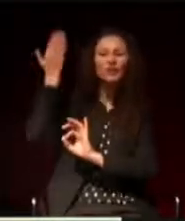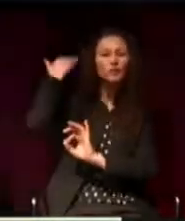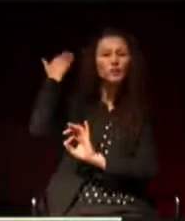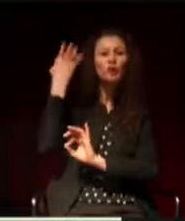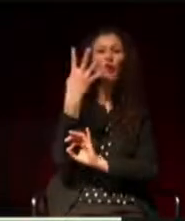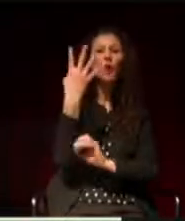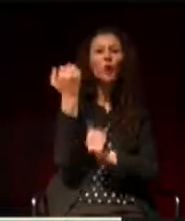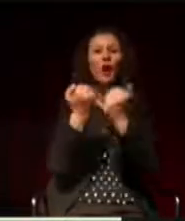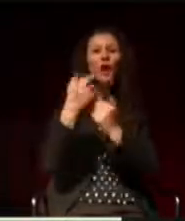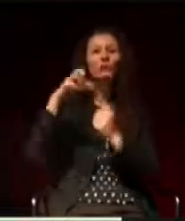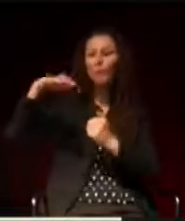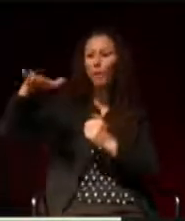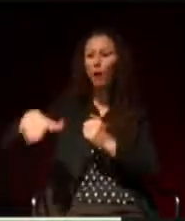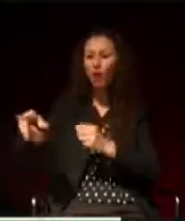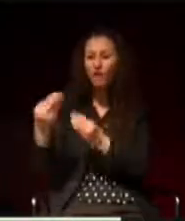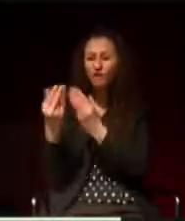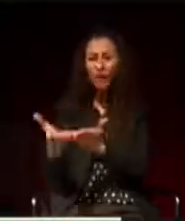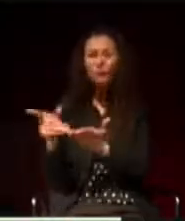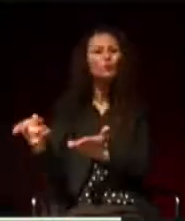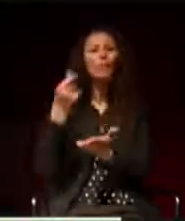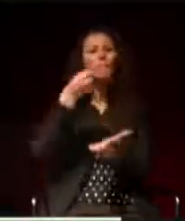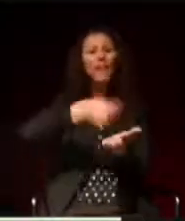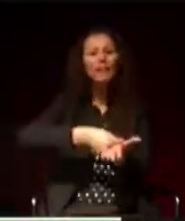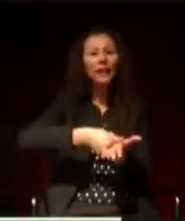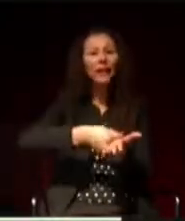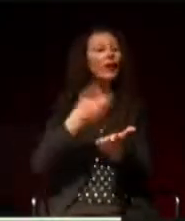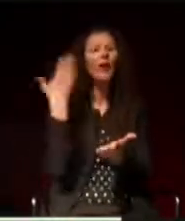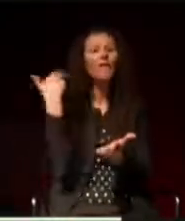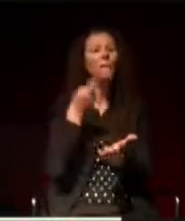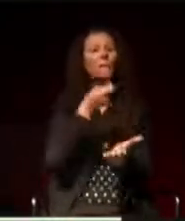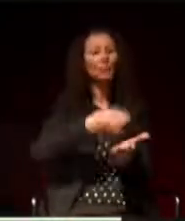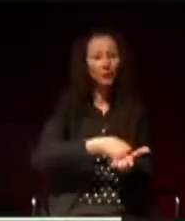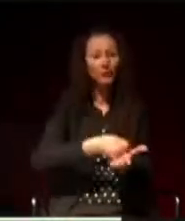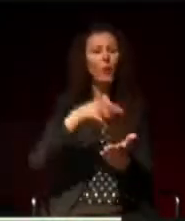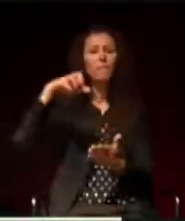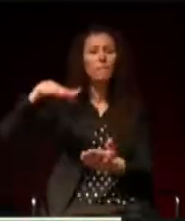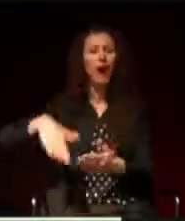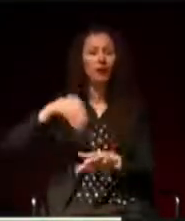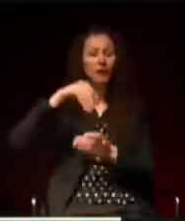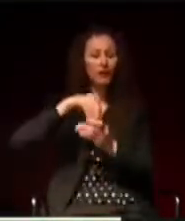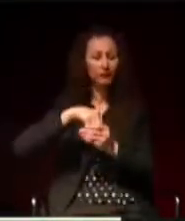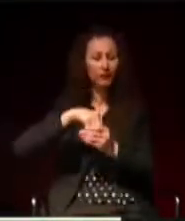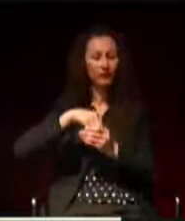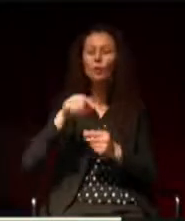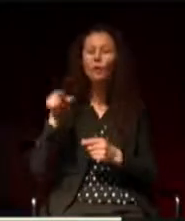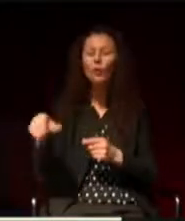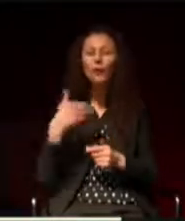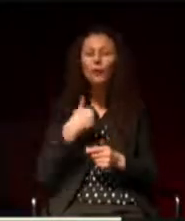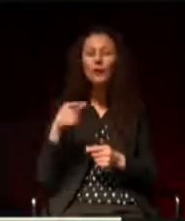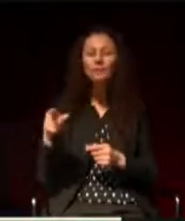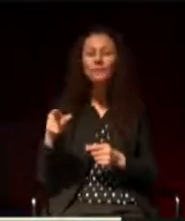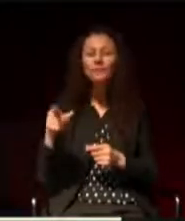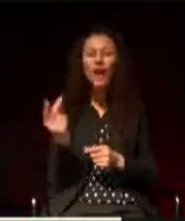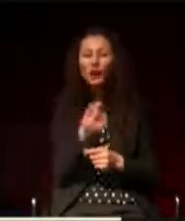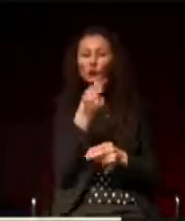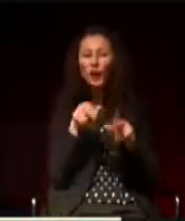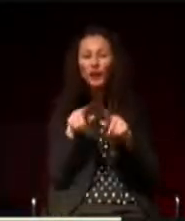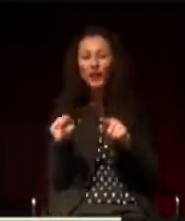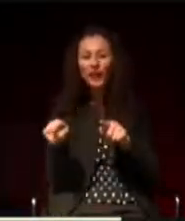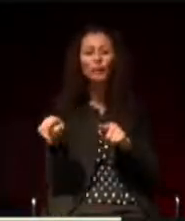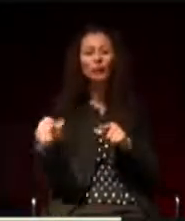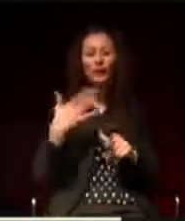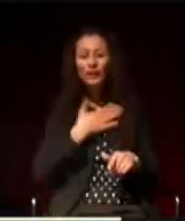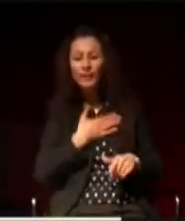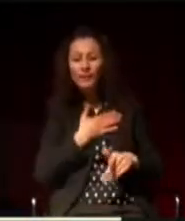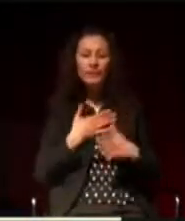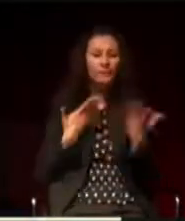sanırım 4 araca bir otopark veriliyordu. Ve bunun bedeli parası ödeniyordu otopark yapmak için. Biz bunu burada atlamışız. Bu konuda